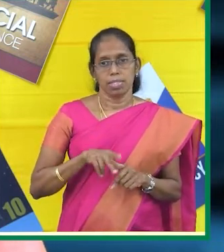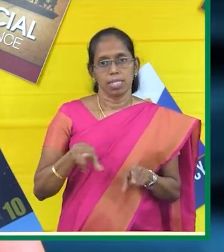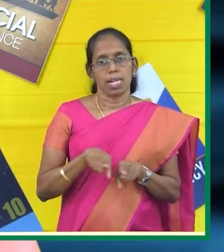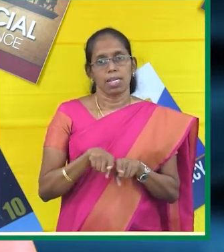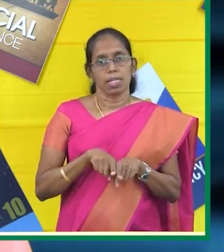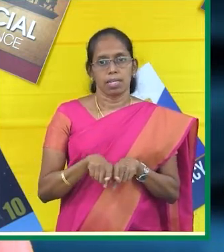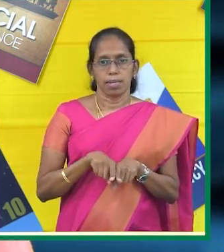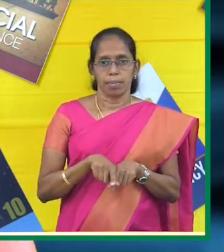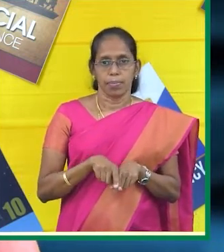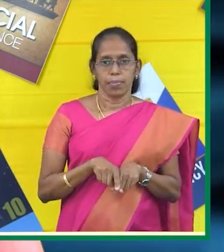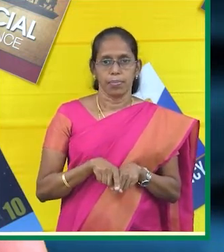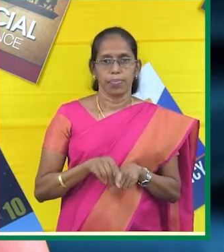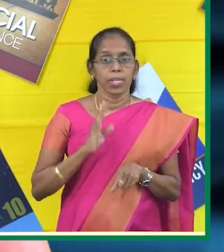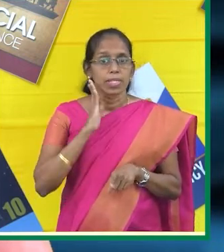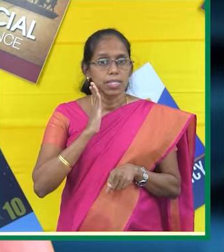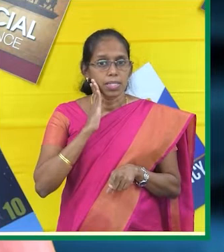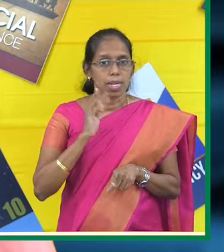பற்றியது. இலக்கியத்திலே